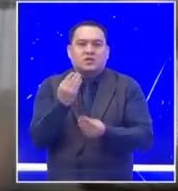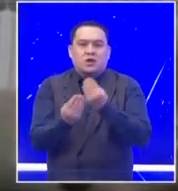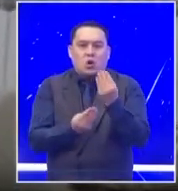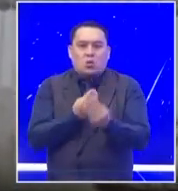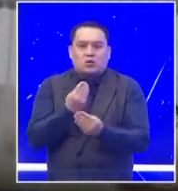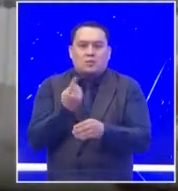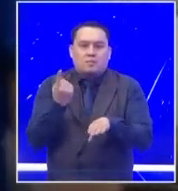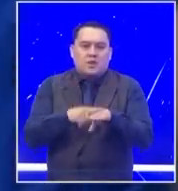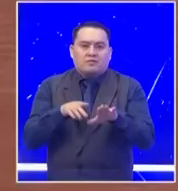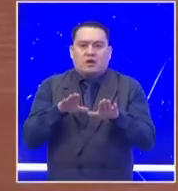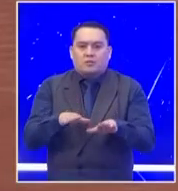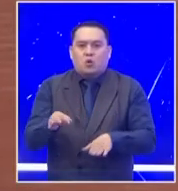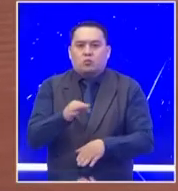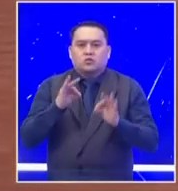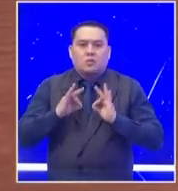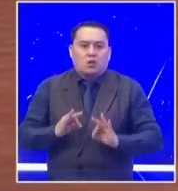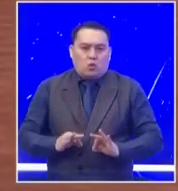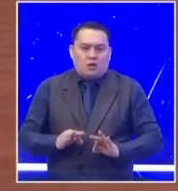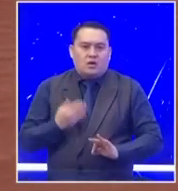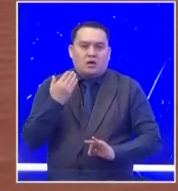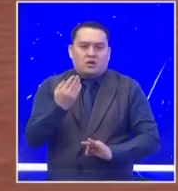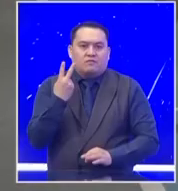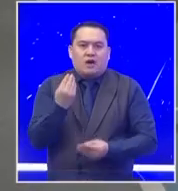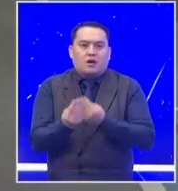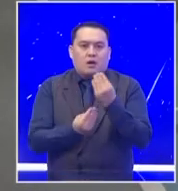абсолютным лидером стала команда областной прокуратуры. К слову,